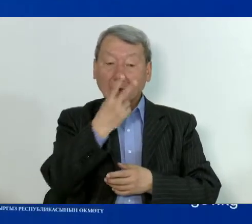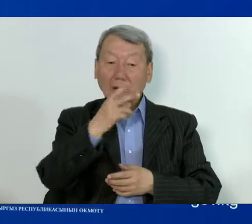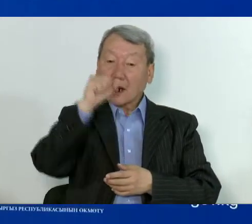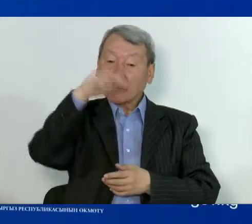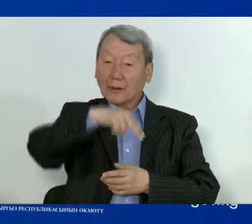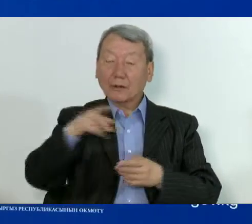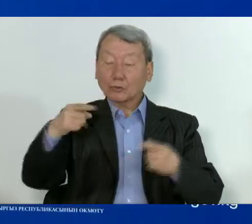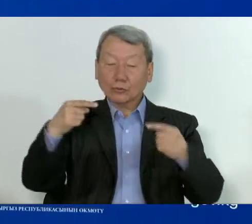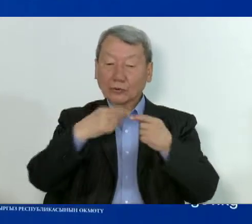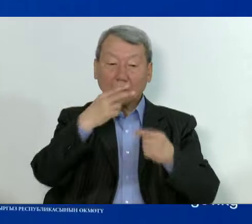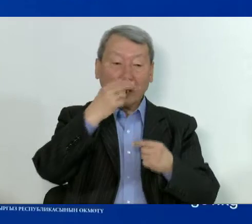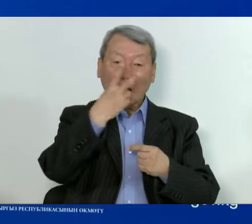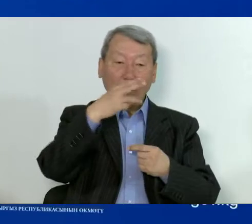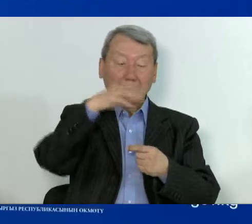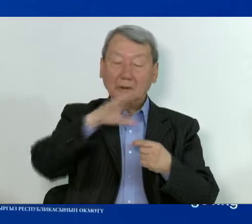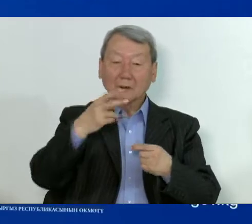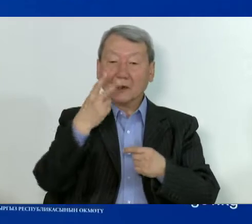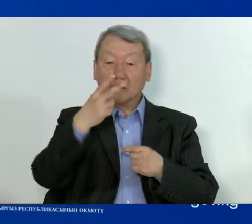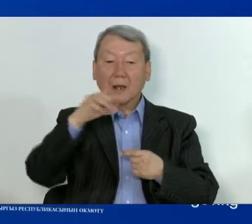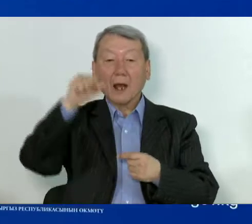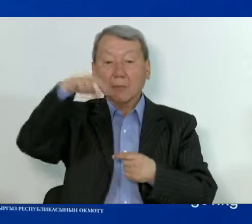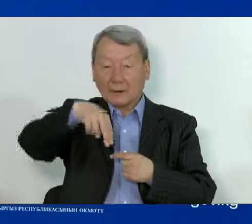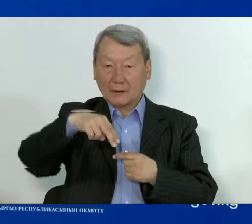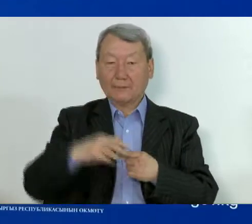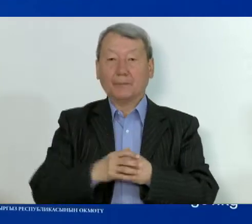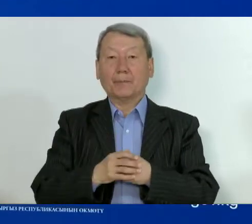баштап. 2 апрелден баштап. Вот.